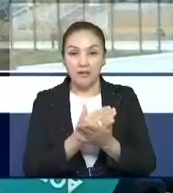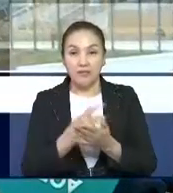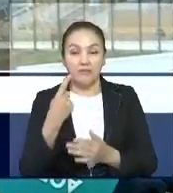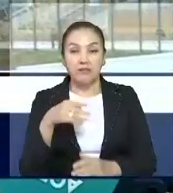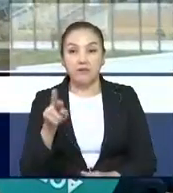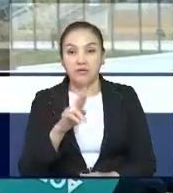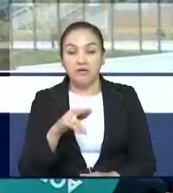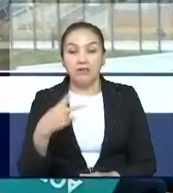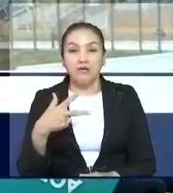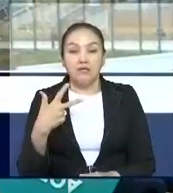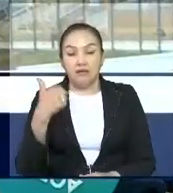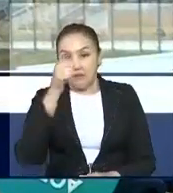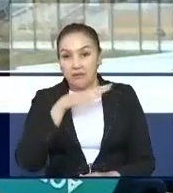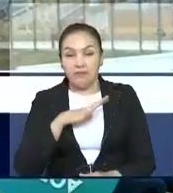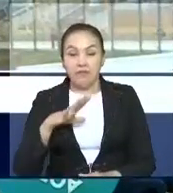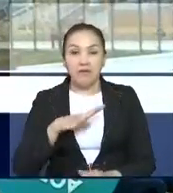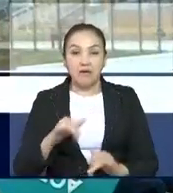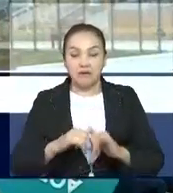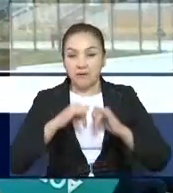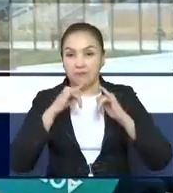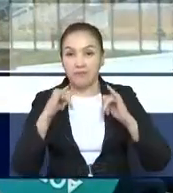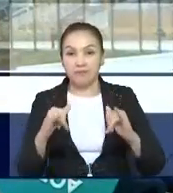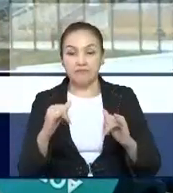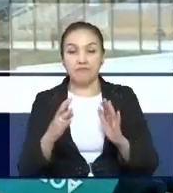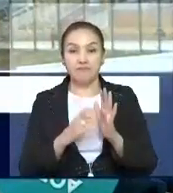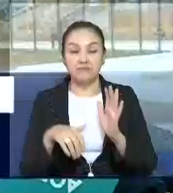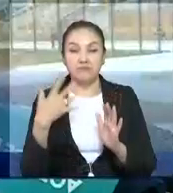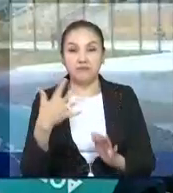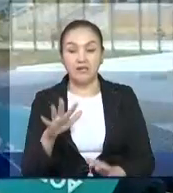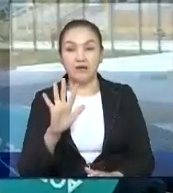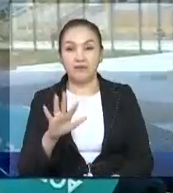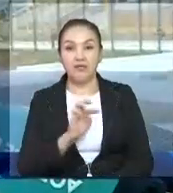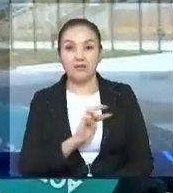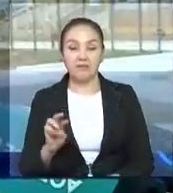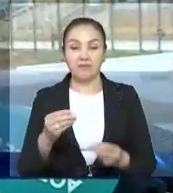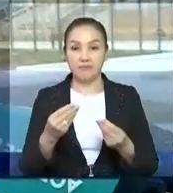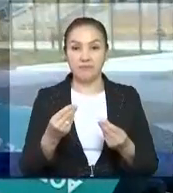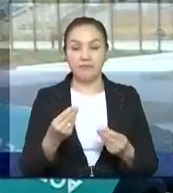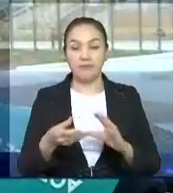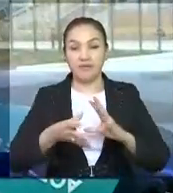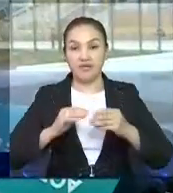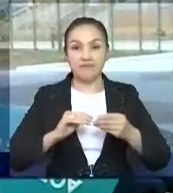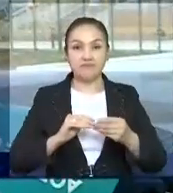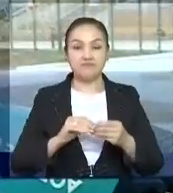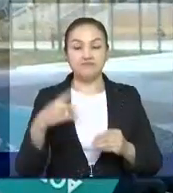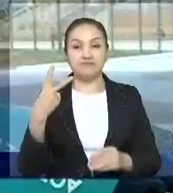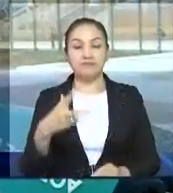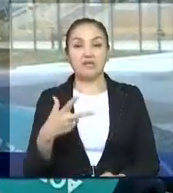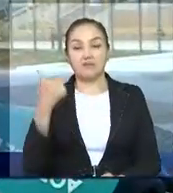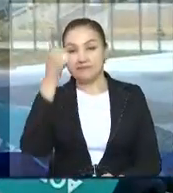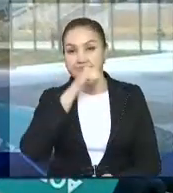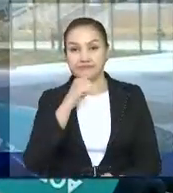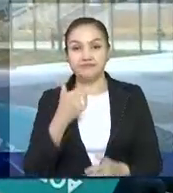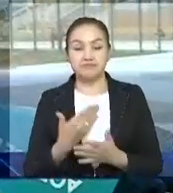1 июля 2023 года была увеличена на 955 миллионов тенге. И в целом на 2023 год